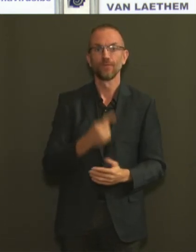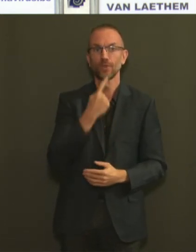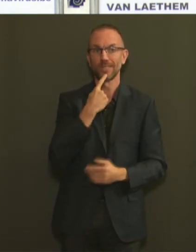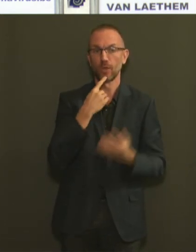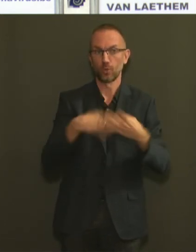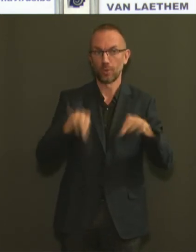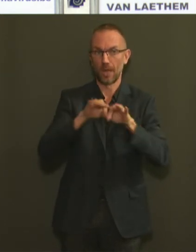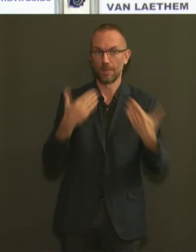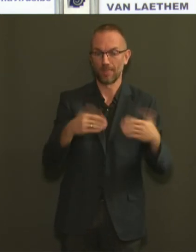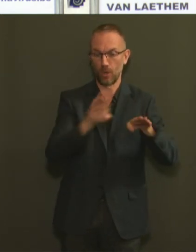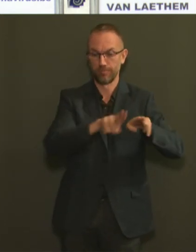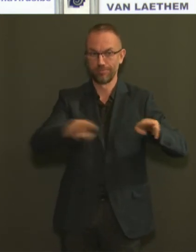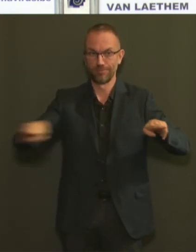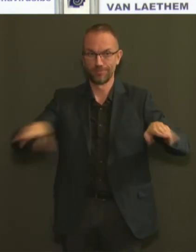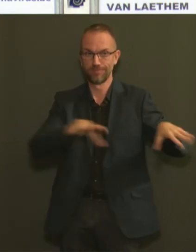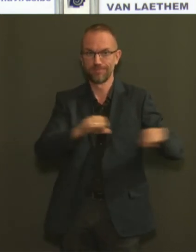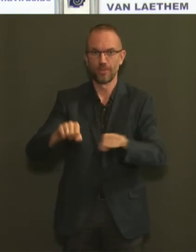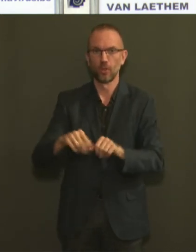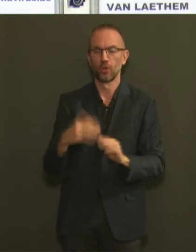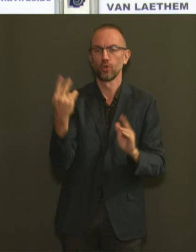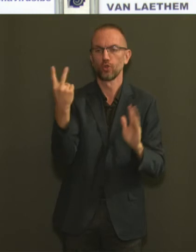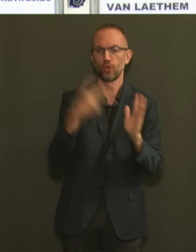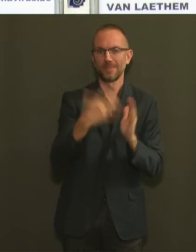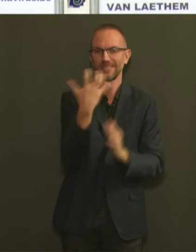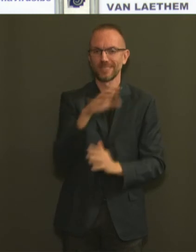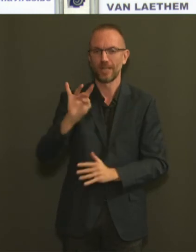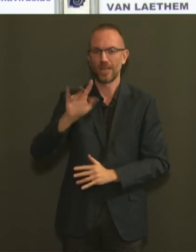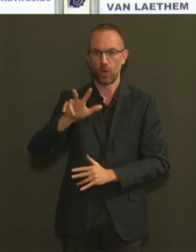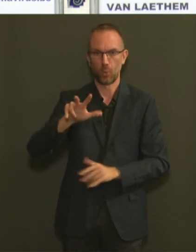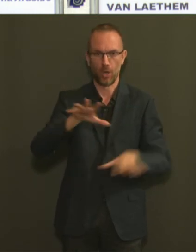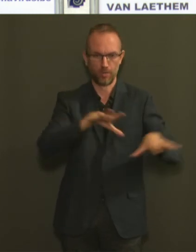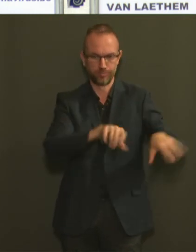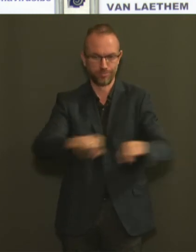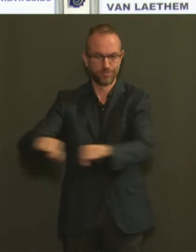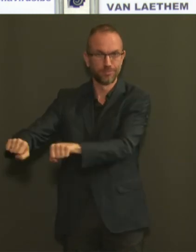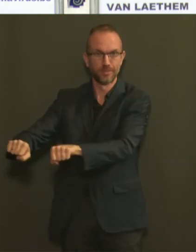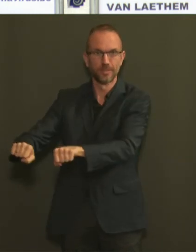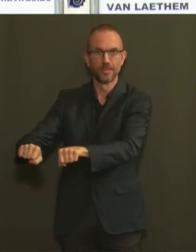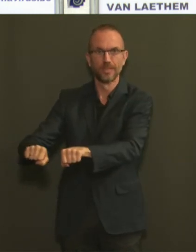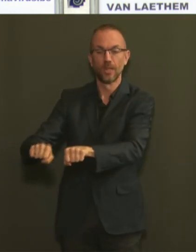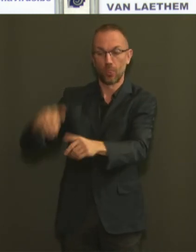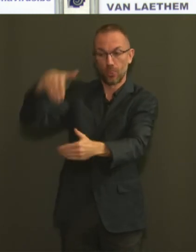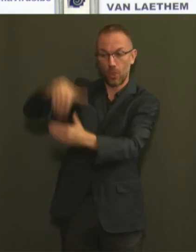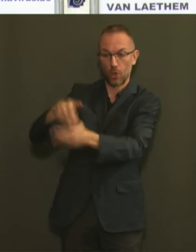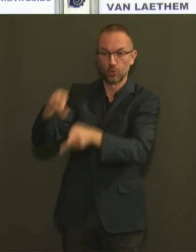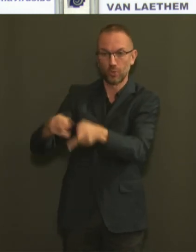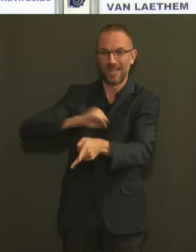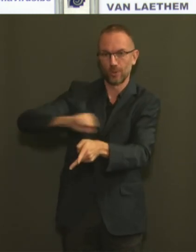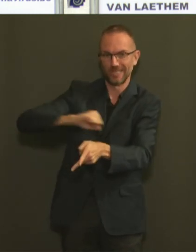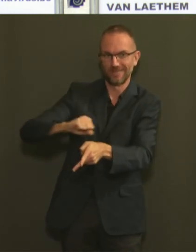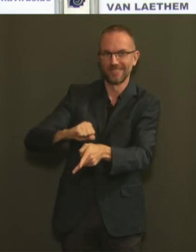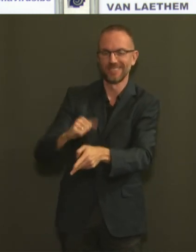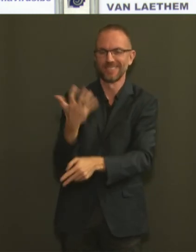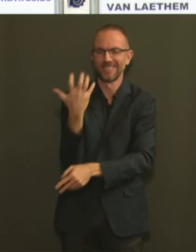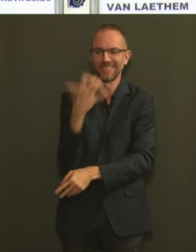patients au total hospitalisées dont cinq cent quarante quatre le sont en soins intensifs